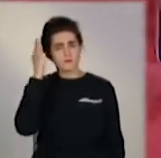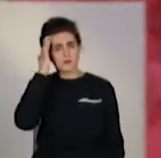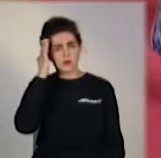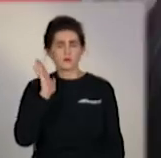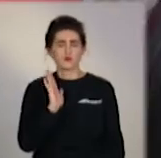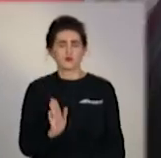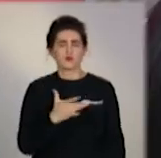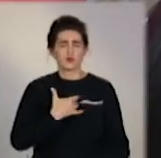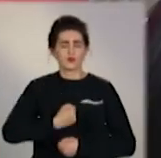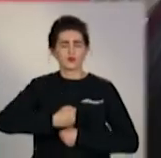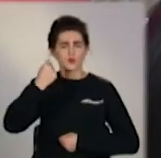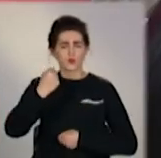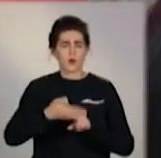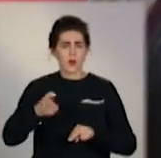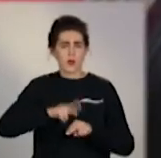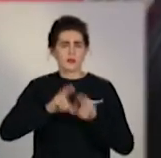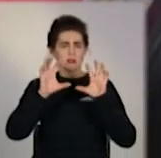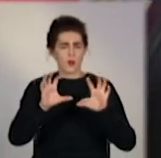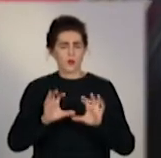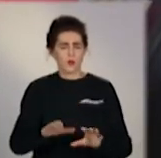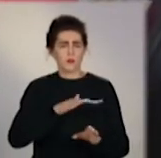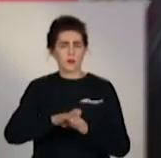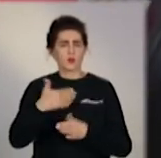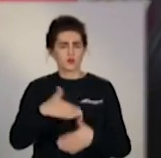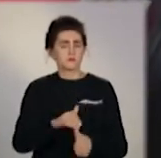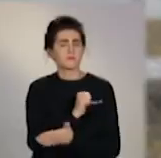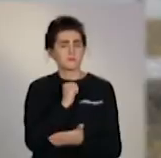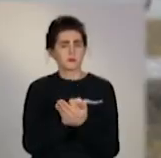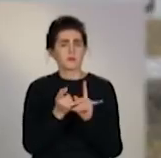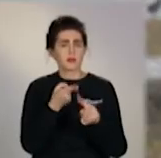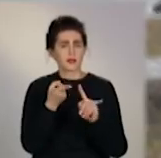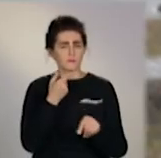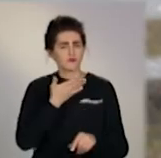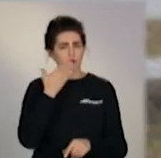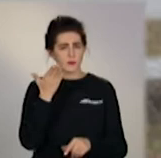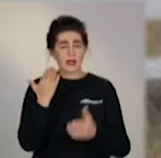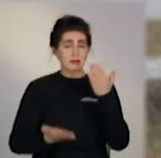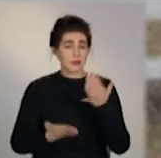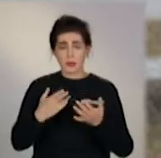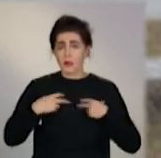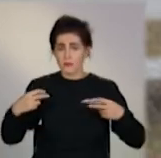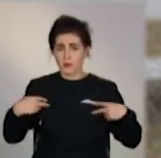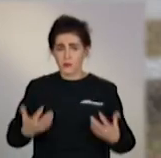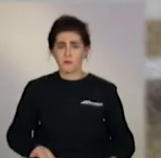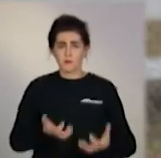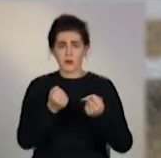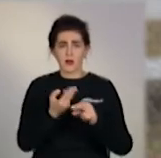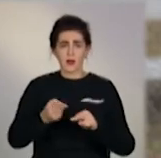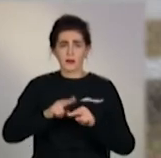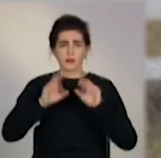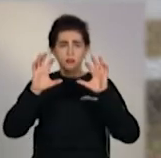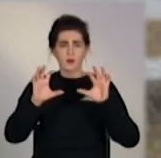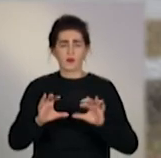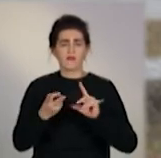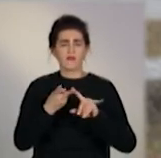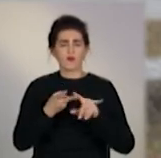відповідальність за таке. Законопроєкт уже схвалили у першому читанні. Якщо депутати підтримують цей законопроєкт у другому